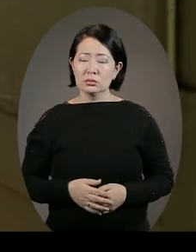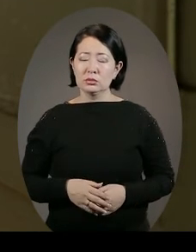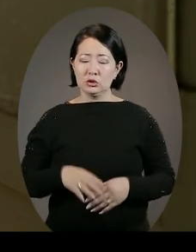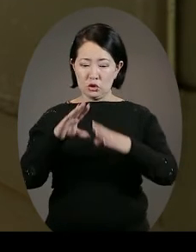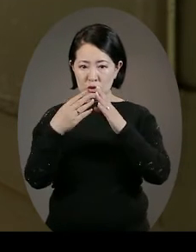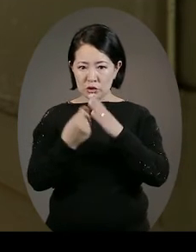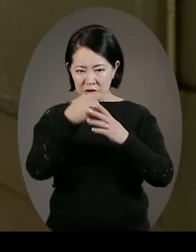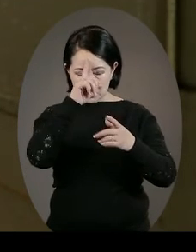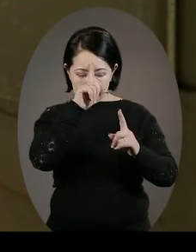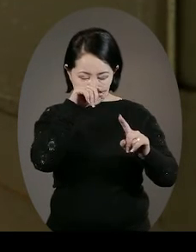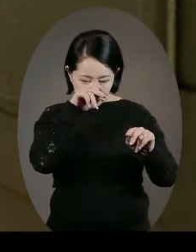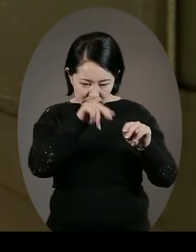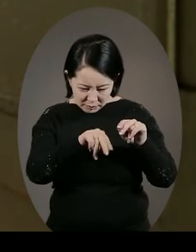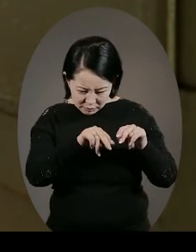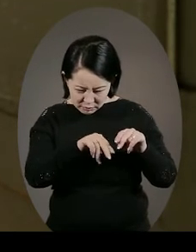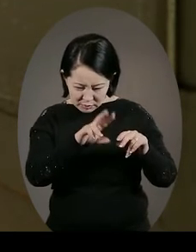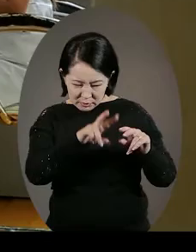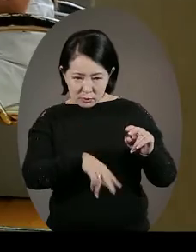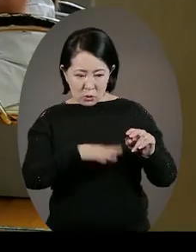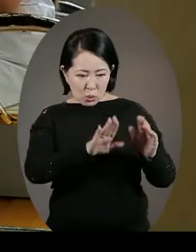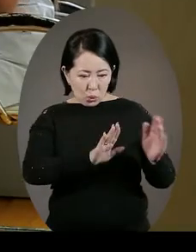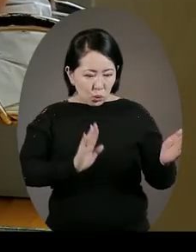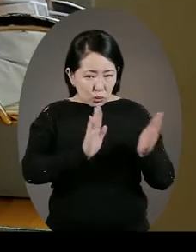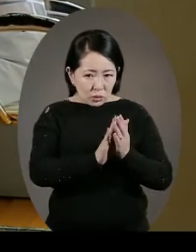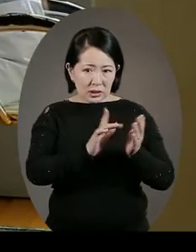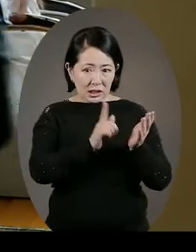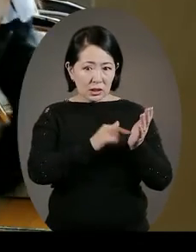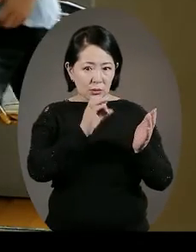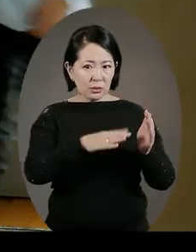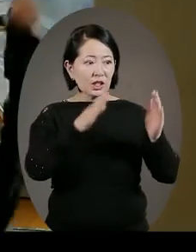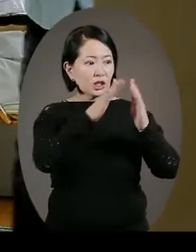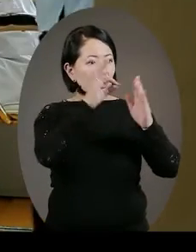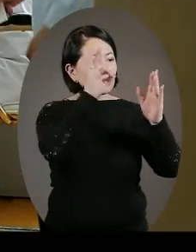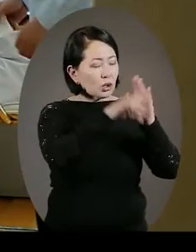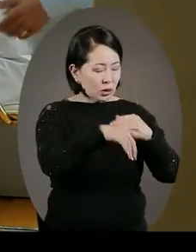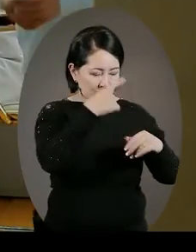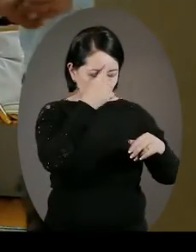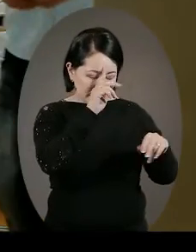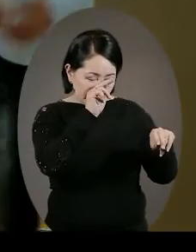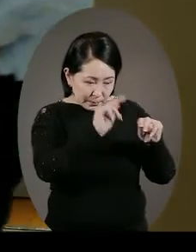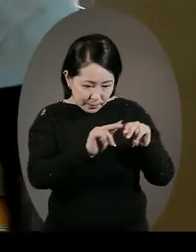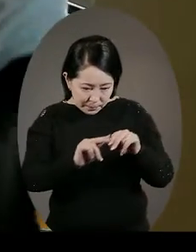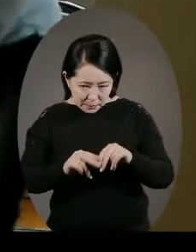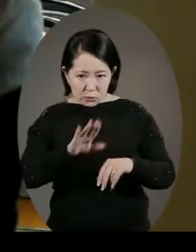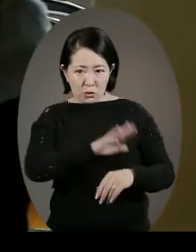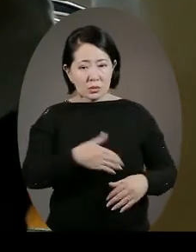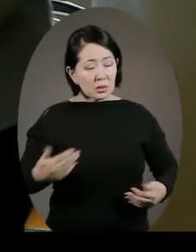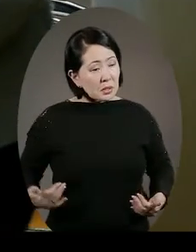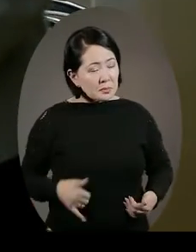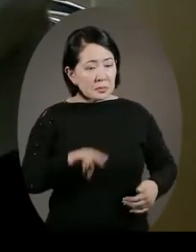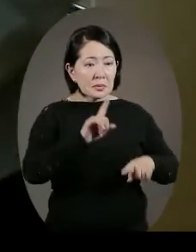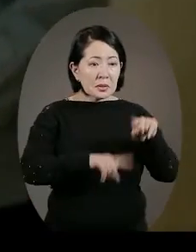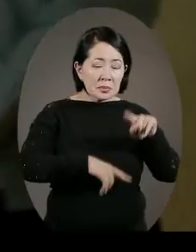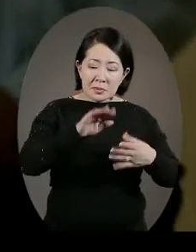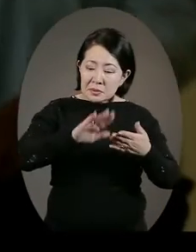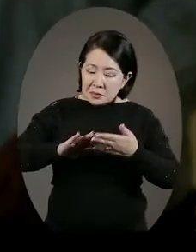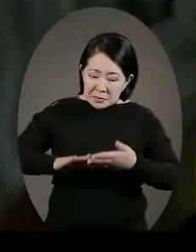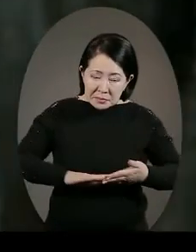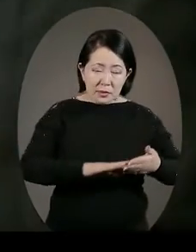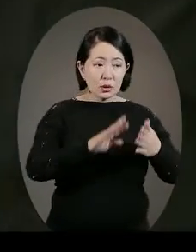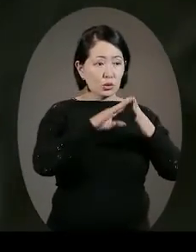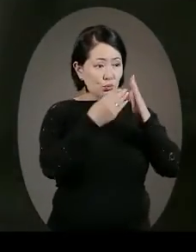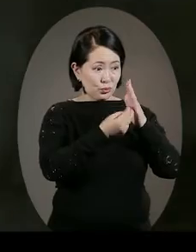Өрхийн эмч бол хүүхдийн ойрын туслагч. Шаардлагатай үед гэрээр очиж үзлэг хийж, хүүхэд хэрхэн амьдарч байгаатай танилцаж, ар гэрийн